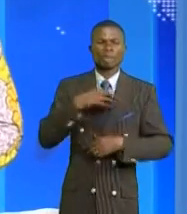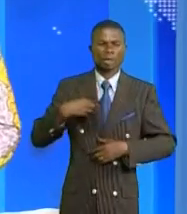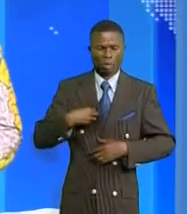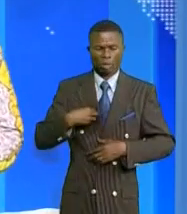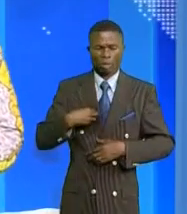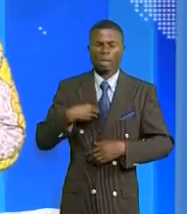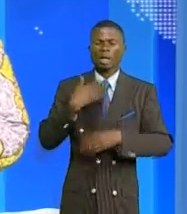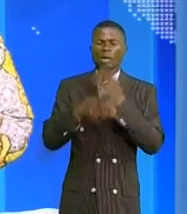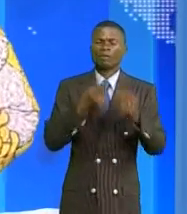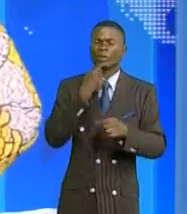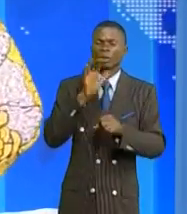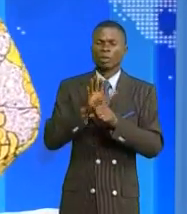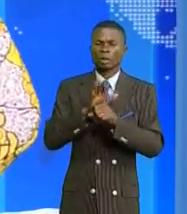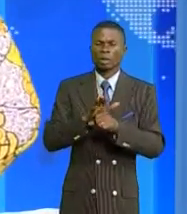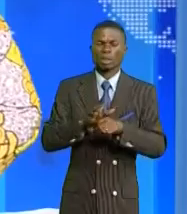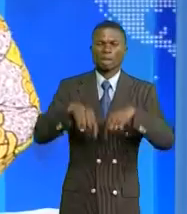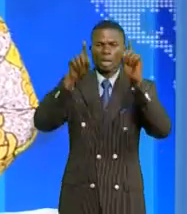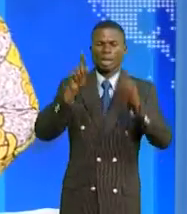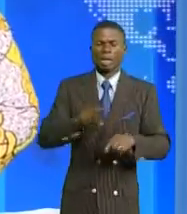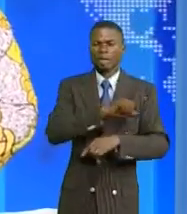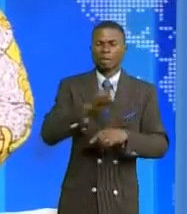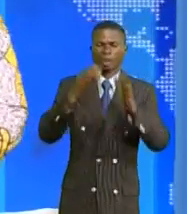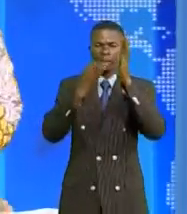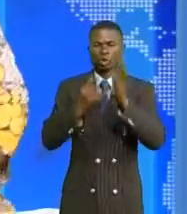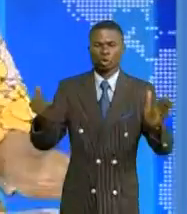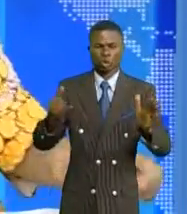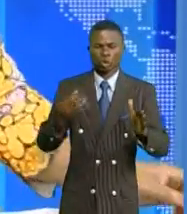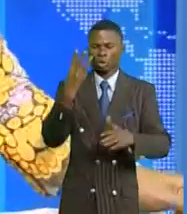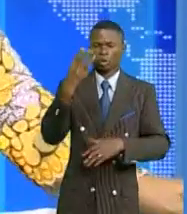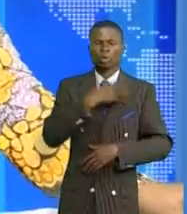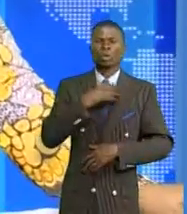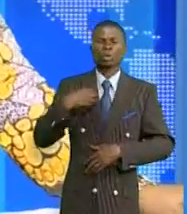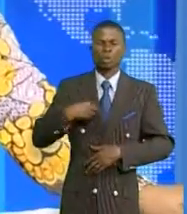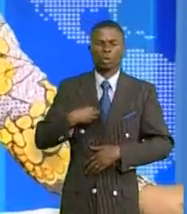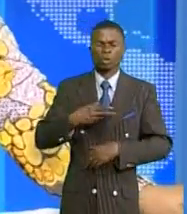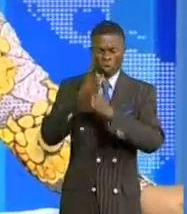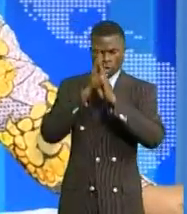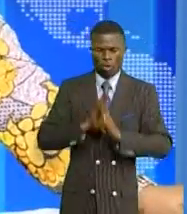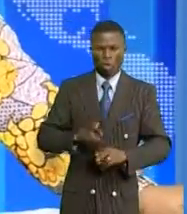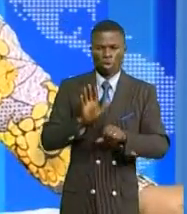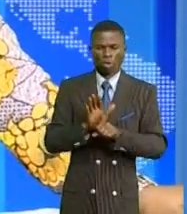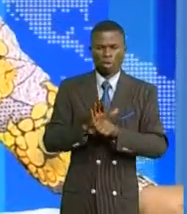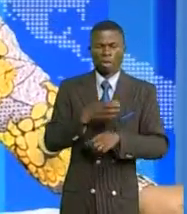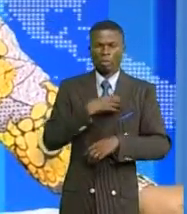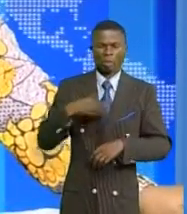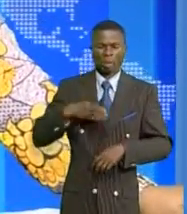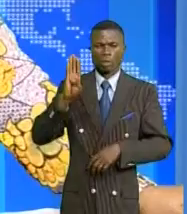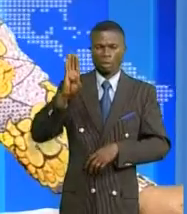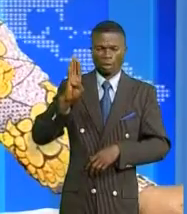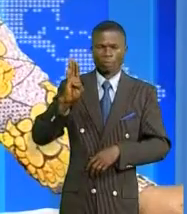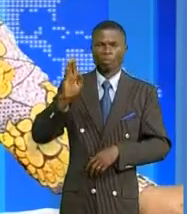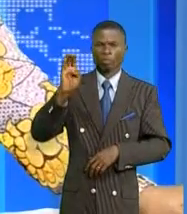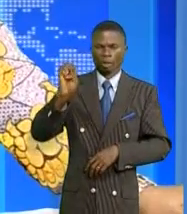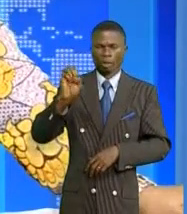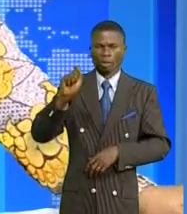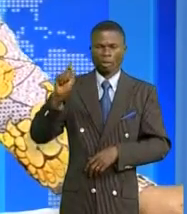l'histoire du pays pendant les 60 dernières années. 3 d'entre elles étaient à l'honneur. Il s'agit de Madame Betty Brock du